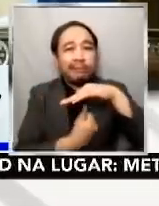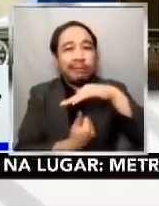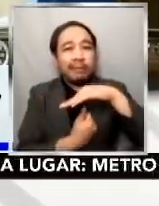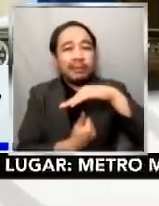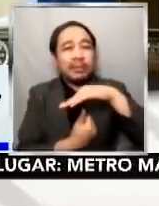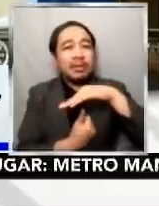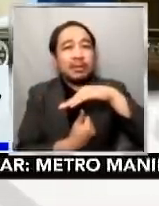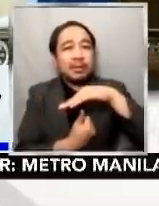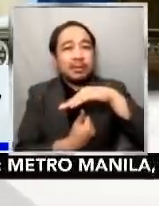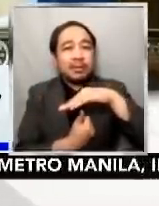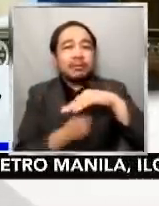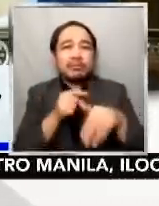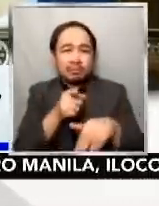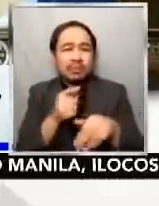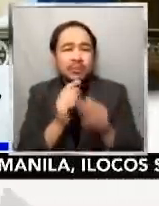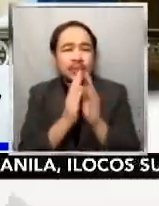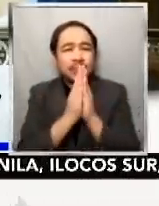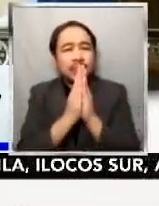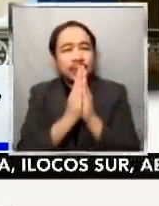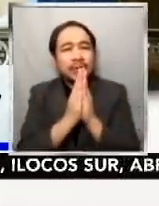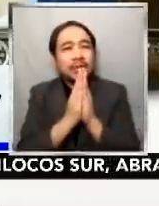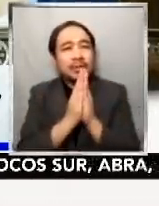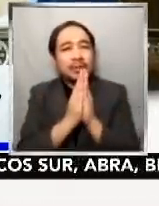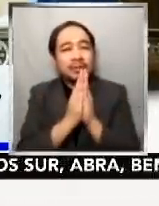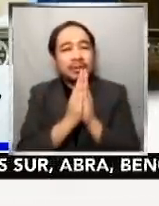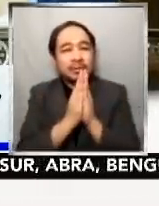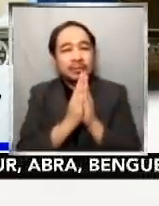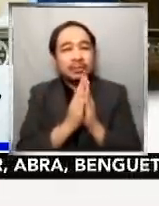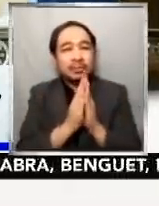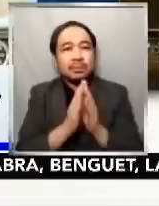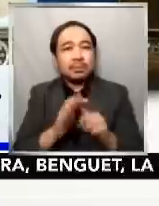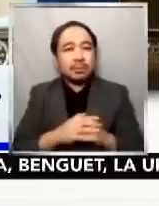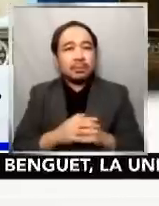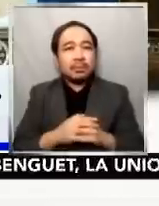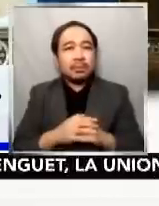Magdasal lang kayo. We will give you the